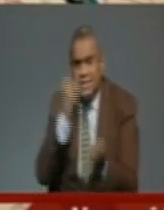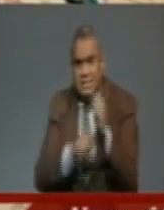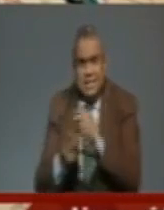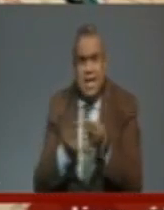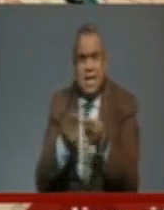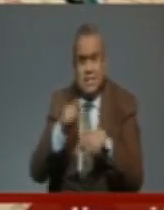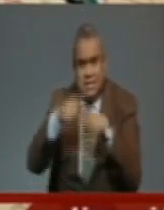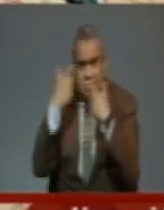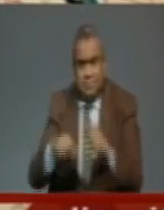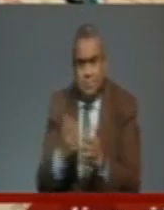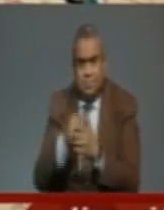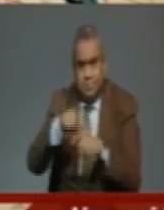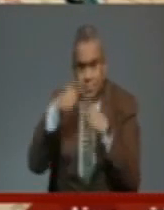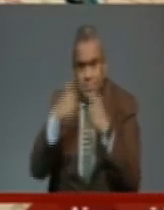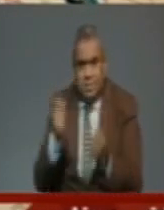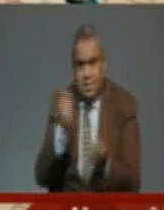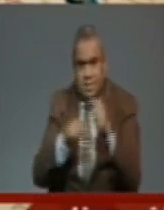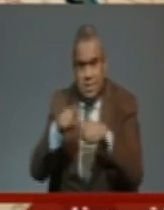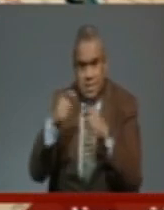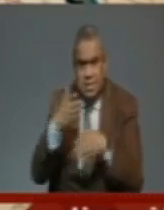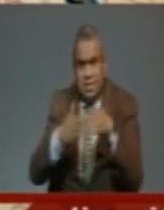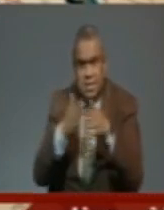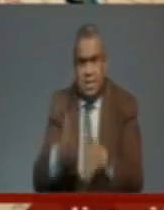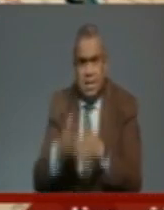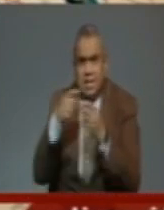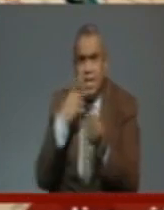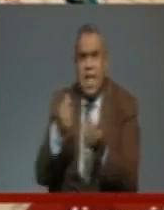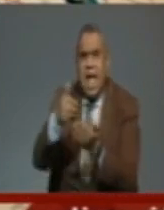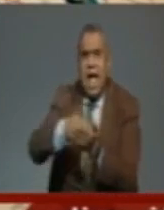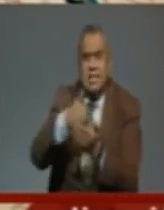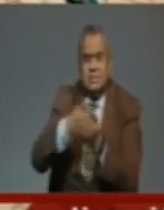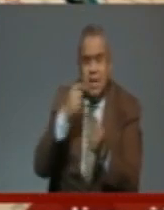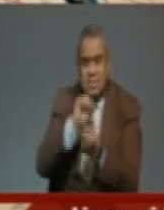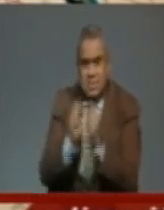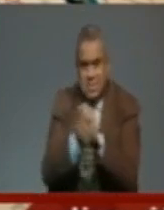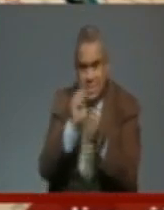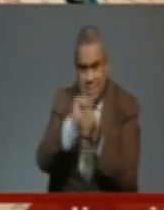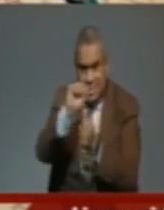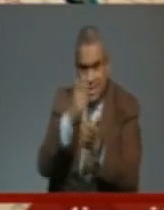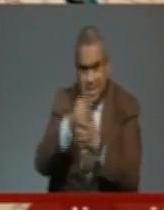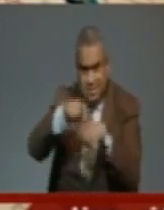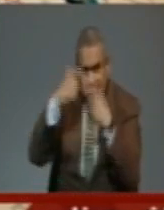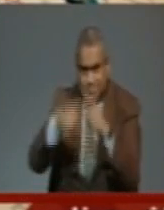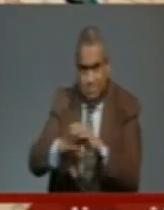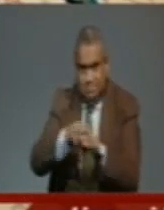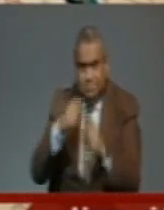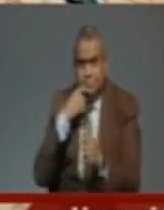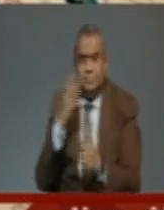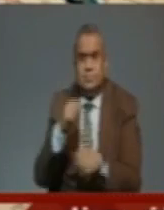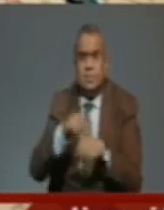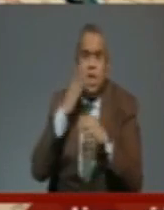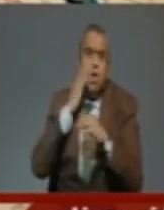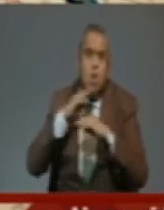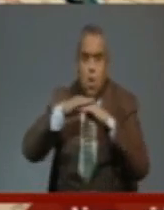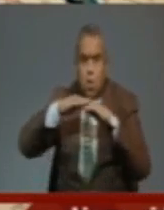منطقه لبني، مصانع العريش الاسمنت ومصانع الاسمنت الاخرى اللي موجوده في المنطقه، مصانع الرخام،